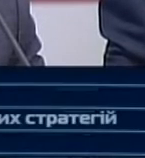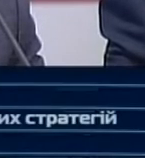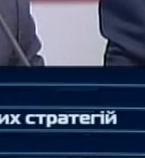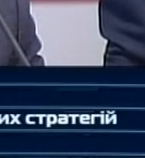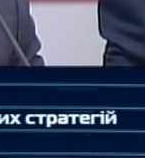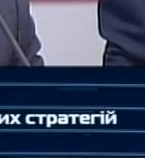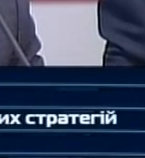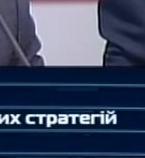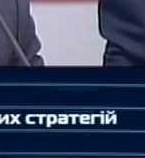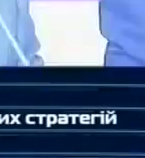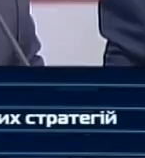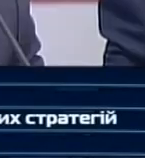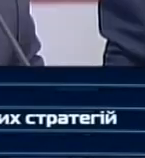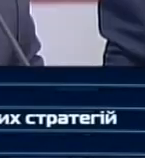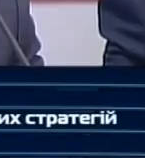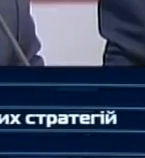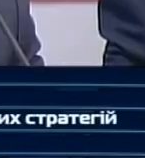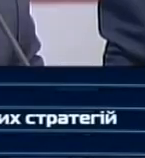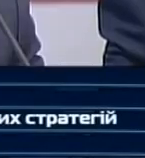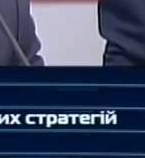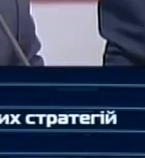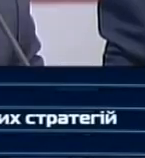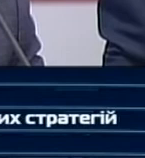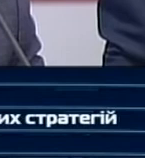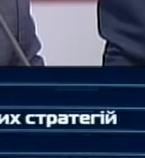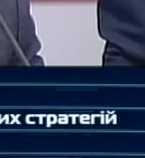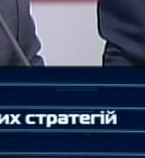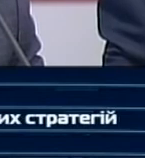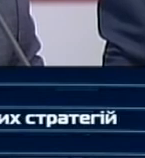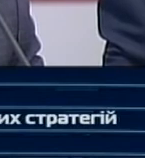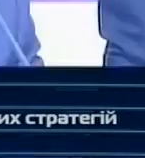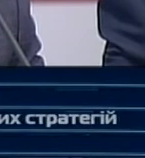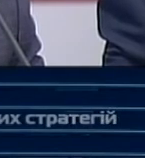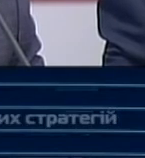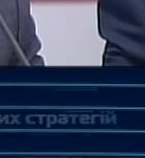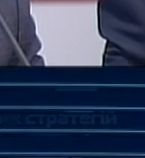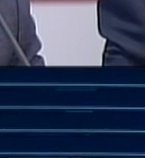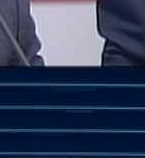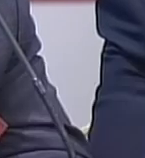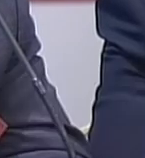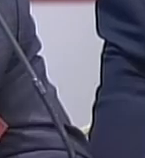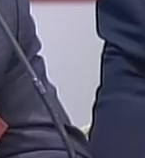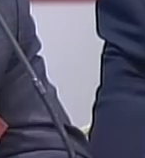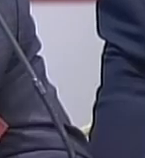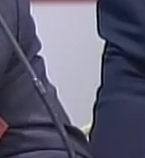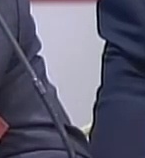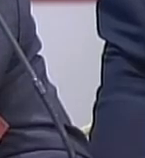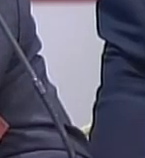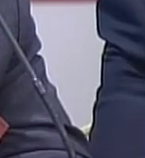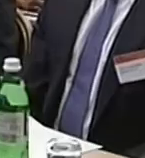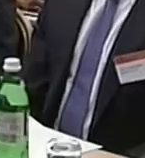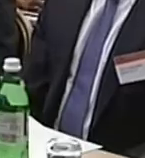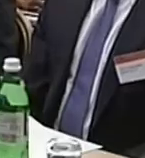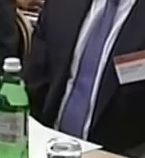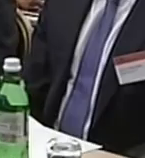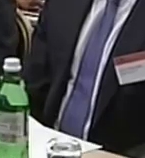2030 року в світі очікується подвоєння ВВП і відповідно зростання обсягів світової торгівлі. Чи готова до